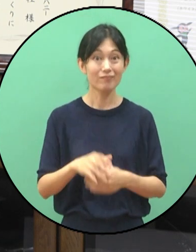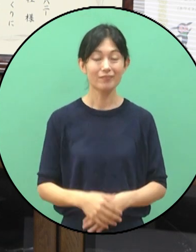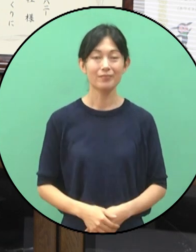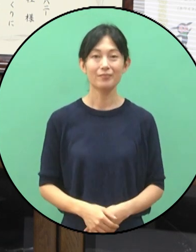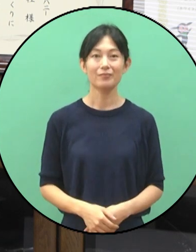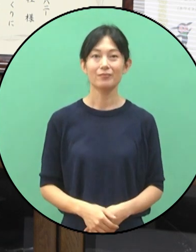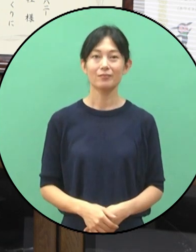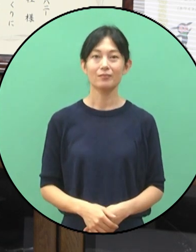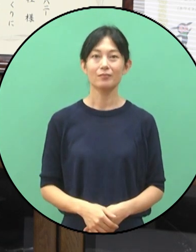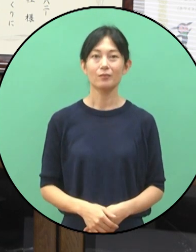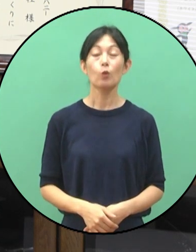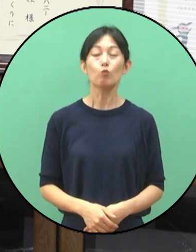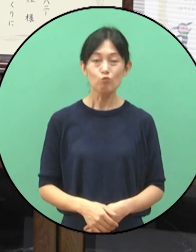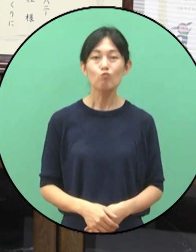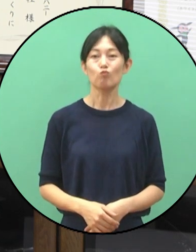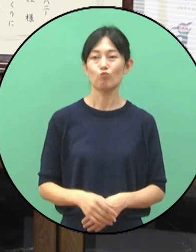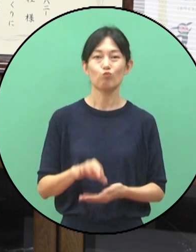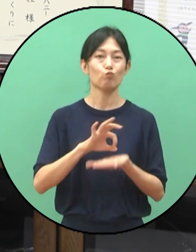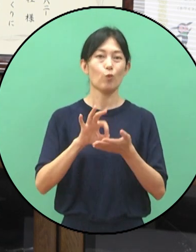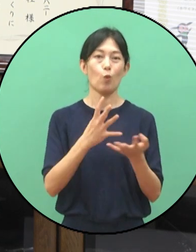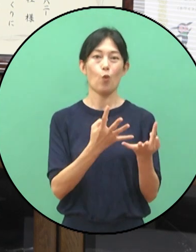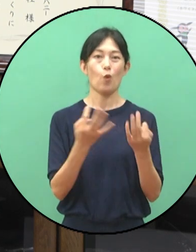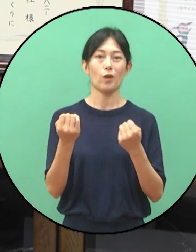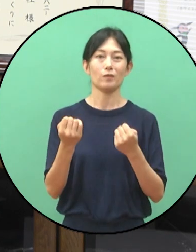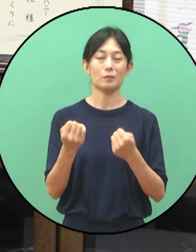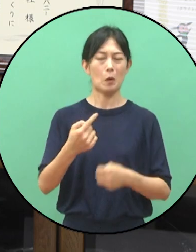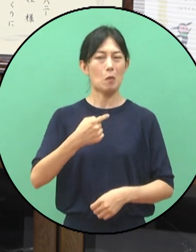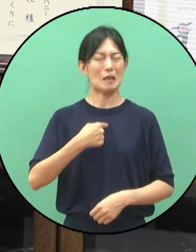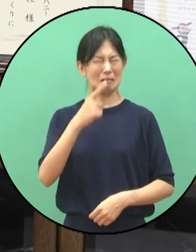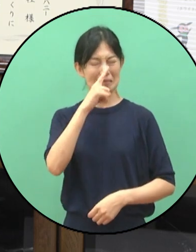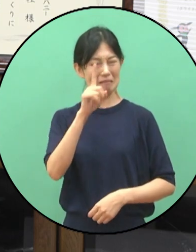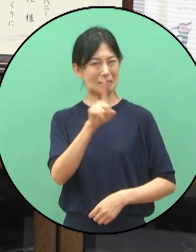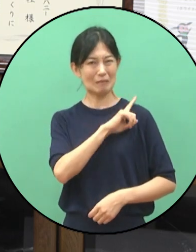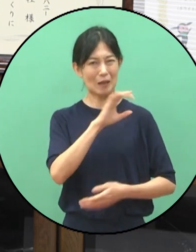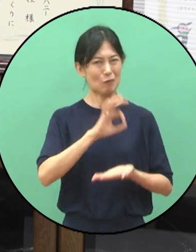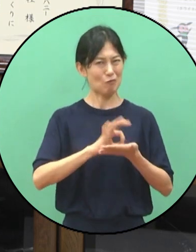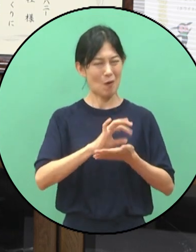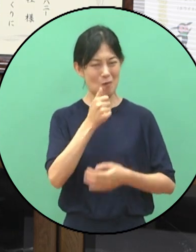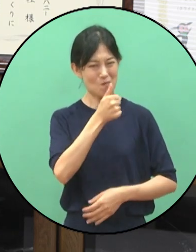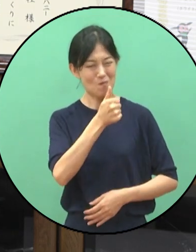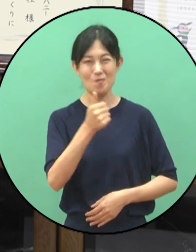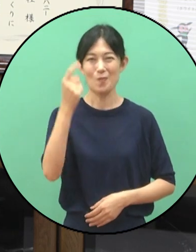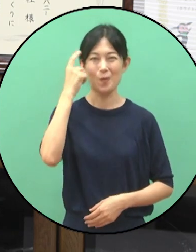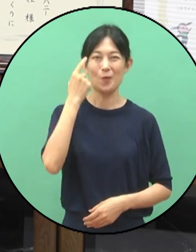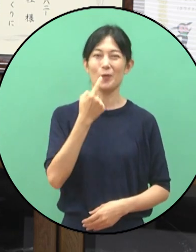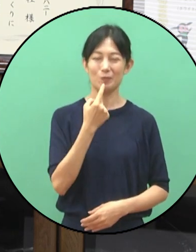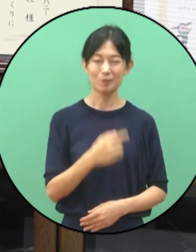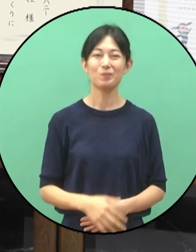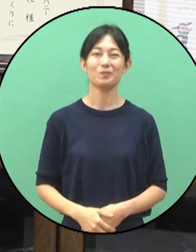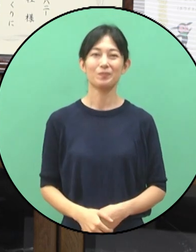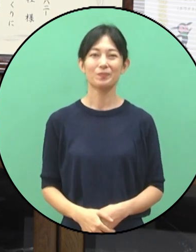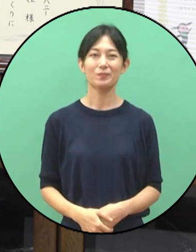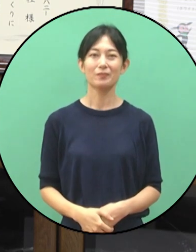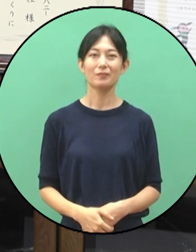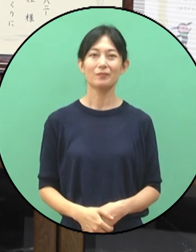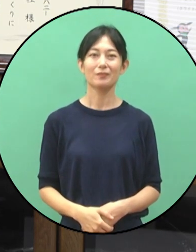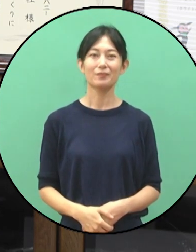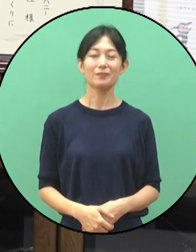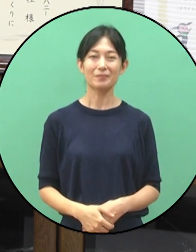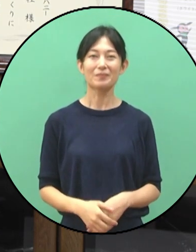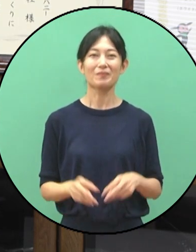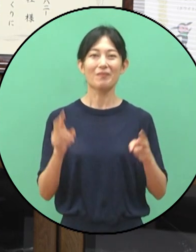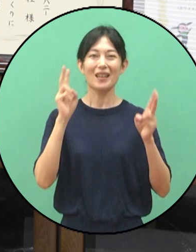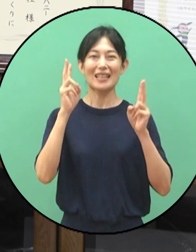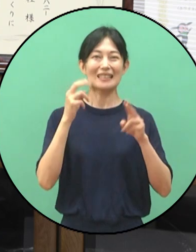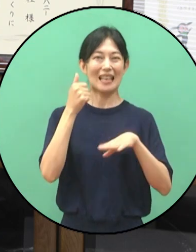ね、よく利用してますし、多分私が一番利用してると思います。 でも社長自らがこう健康に気を